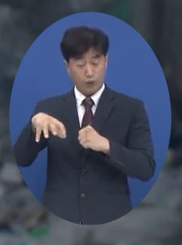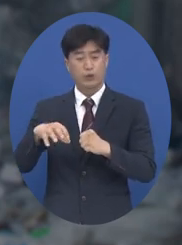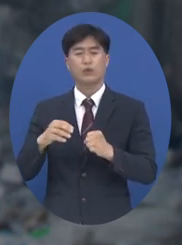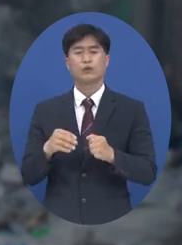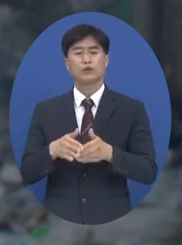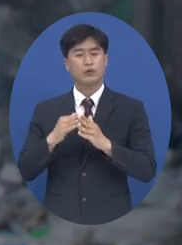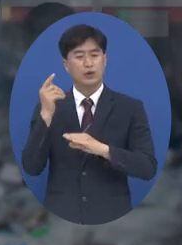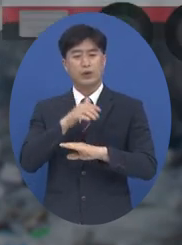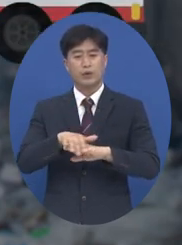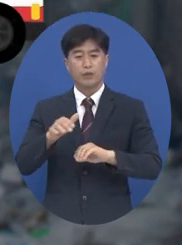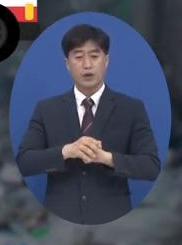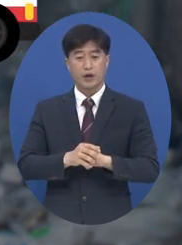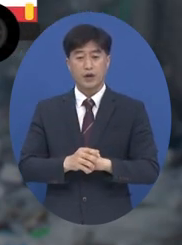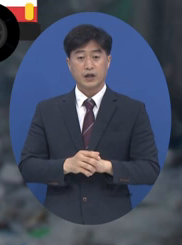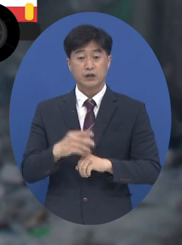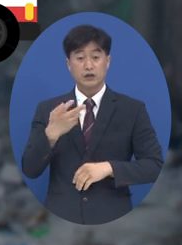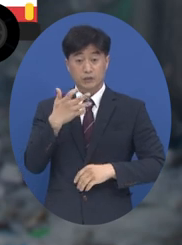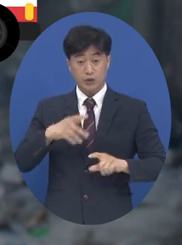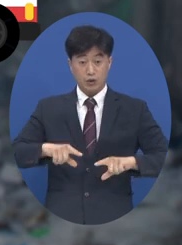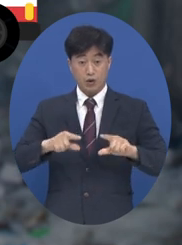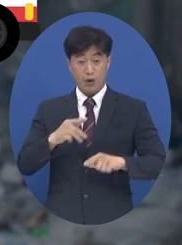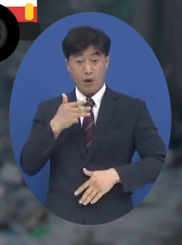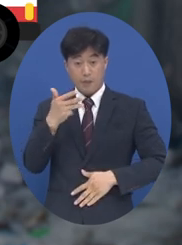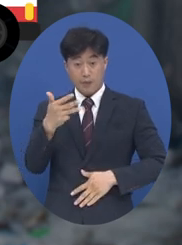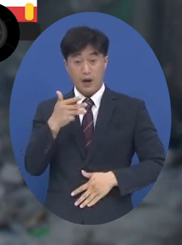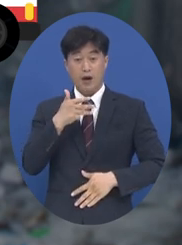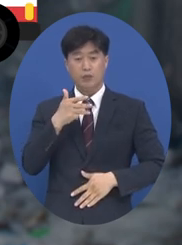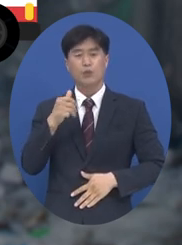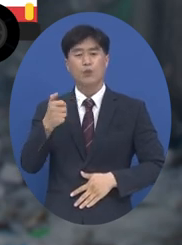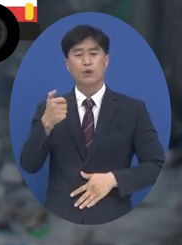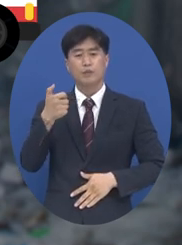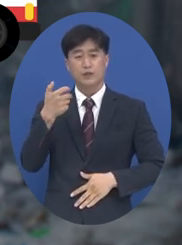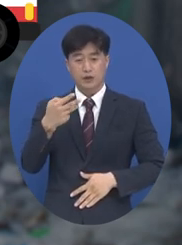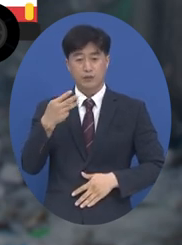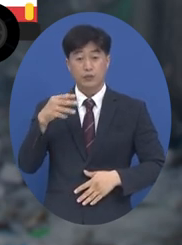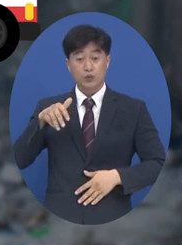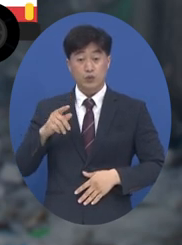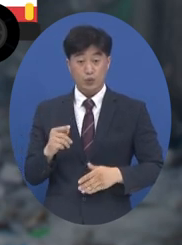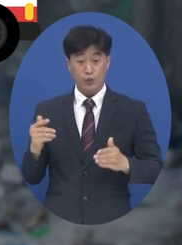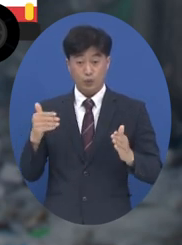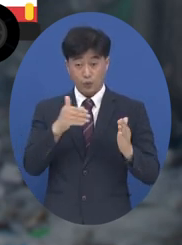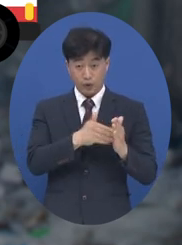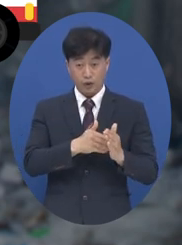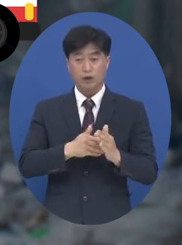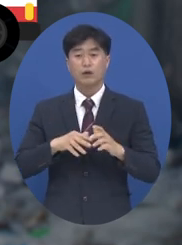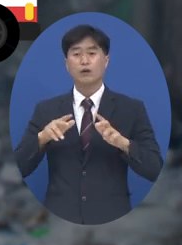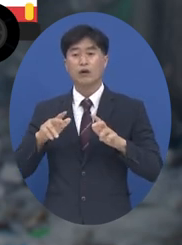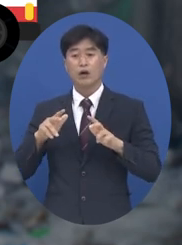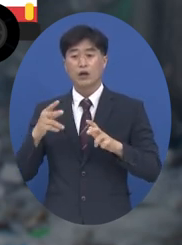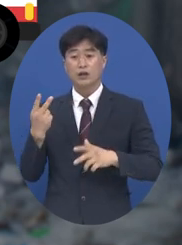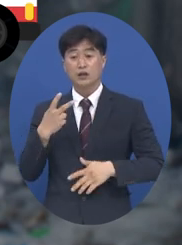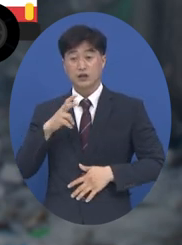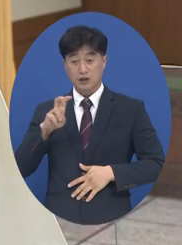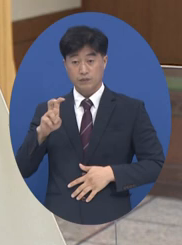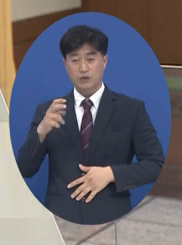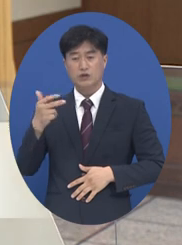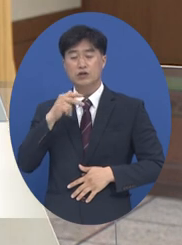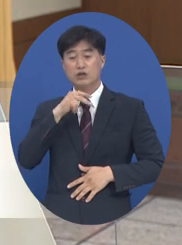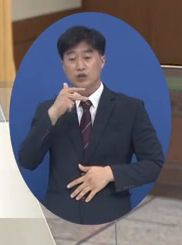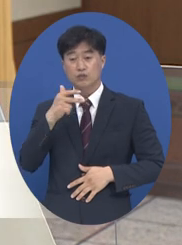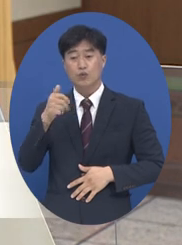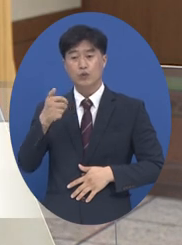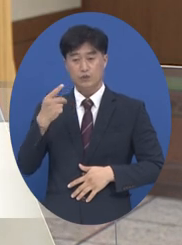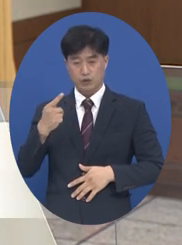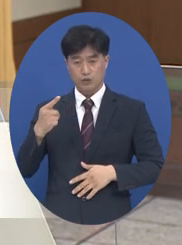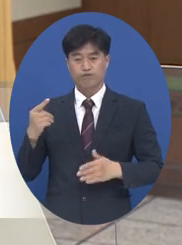평균 8분 53초 에서 2020년 평균 7분 51초 가 됐습니다 1분 2초 나 줄어든 겁니다 모든